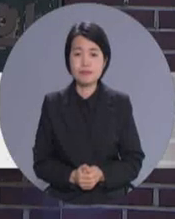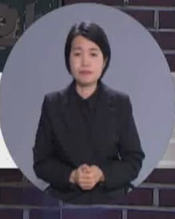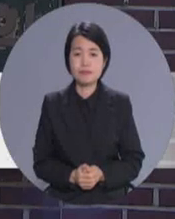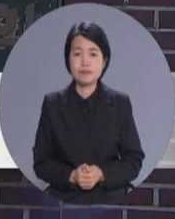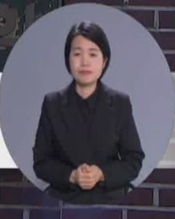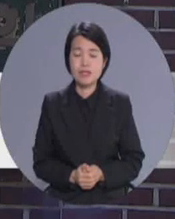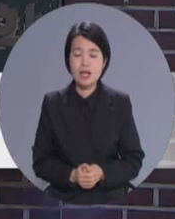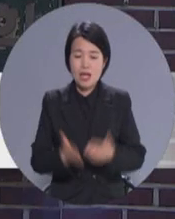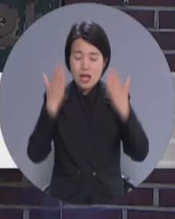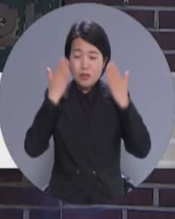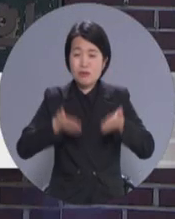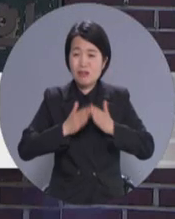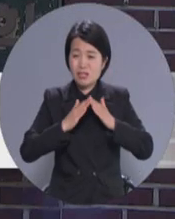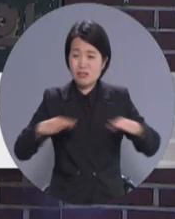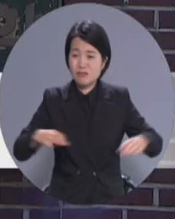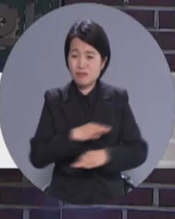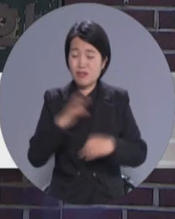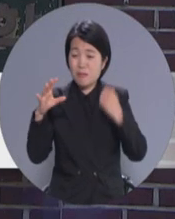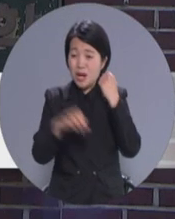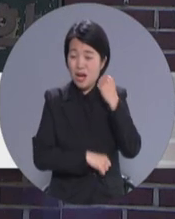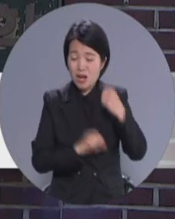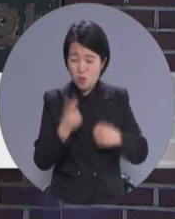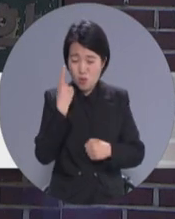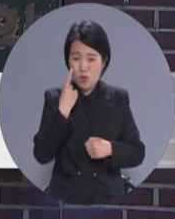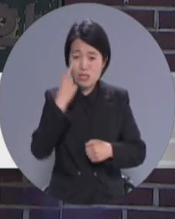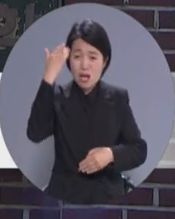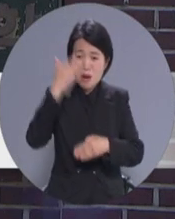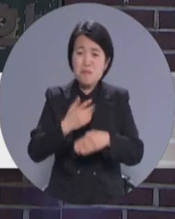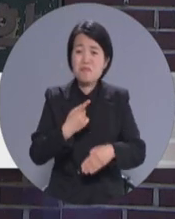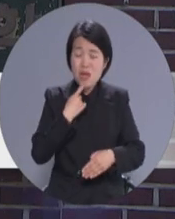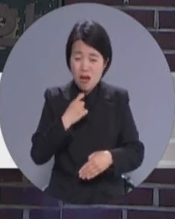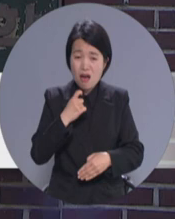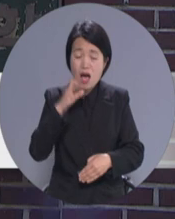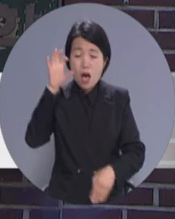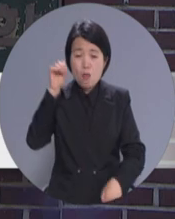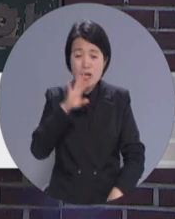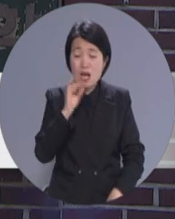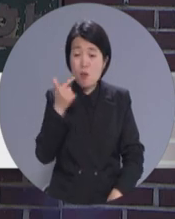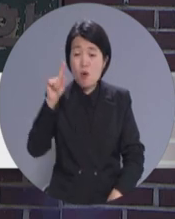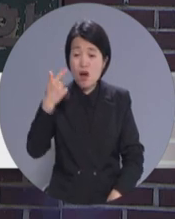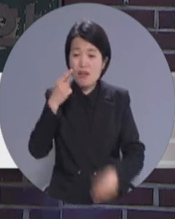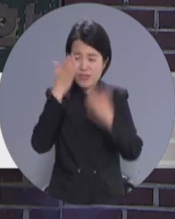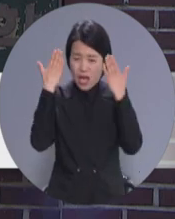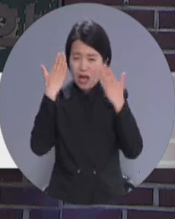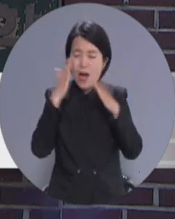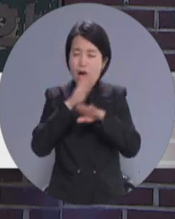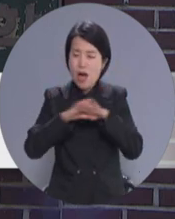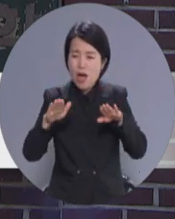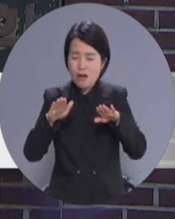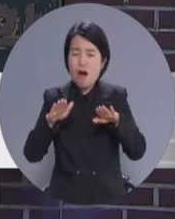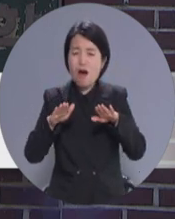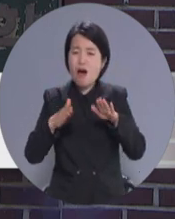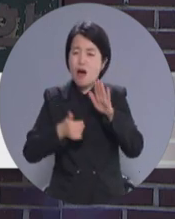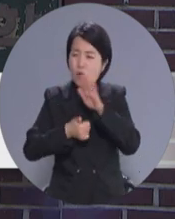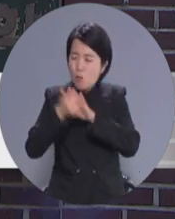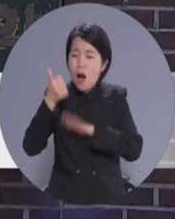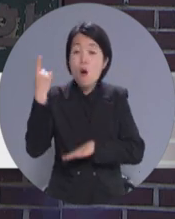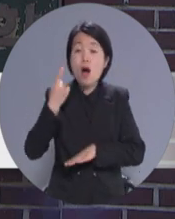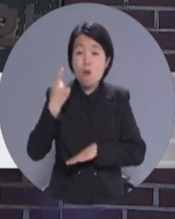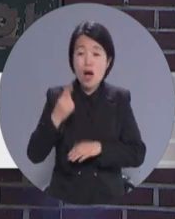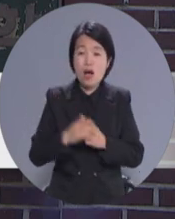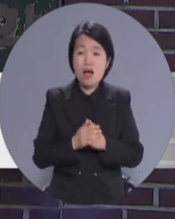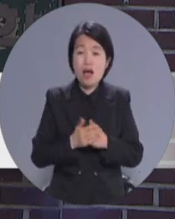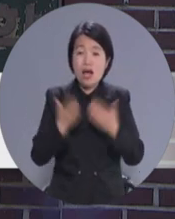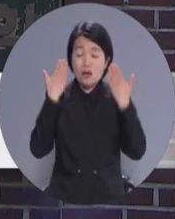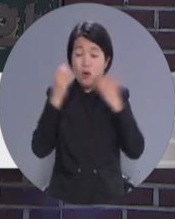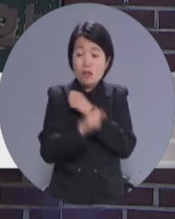설립자 비리와 횡령으로 폐교 위기에 몰렸던 광양보건대학교가 새로운 돌파구를 찾았습니다. 학교 정상화라는